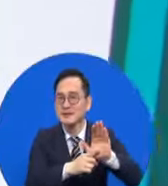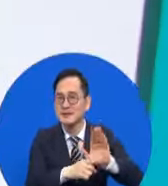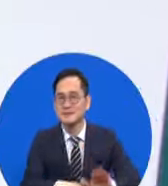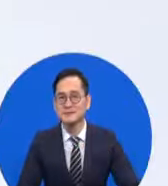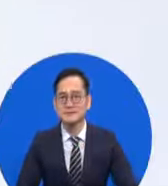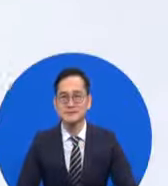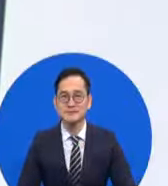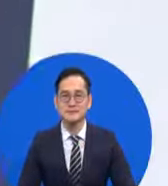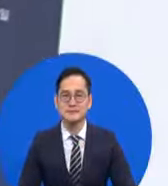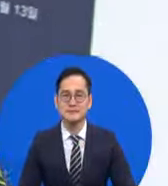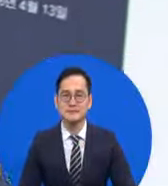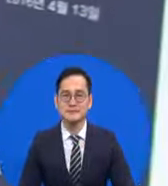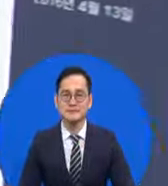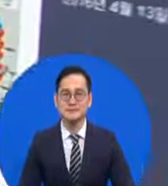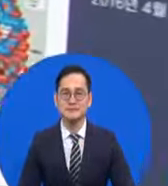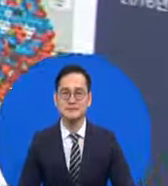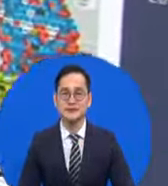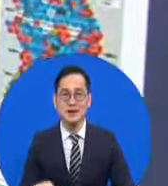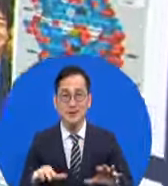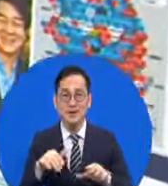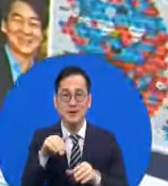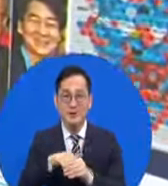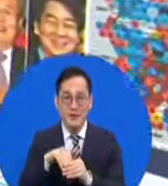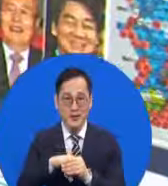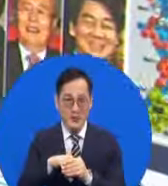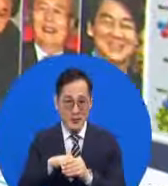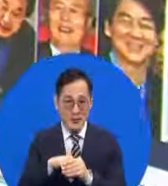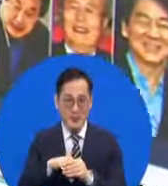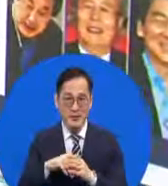특히나 이번 선거에 유독